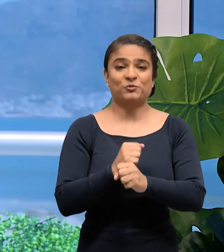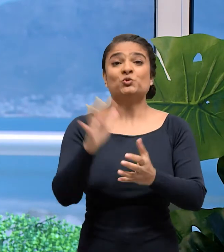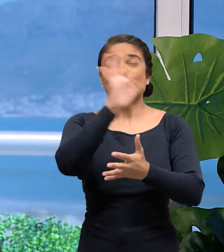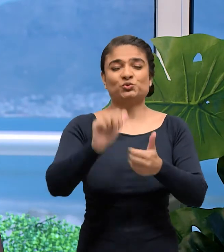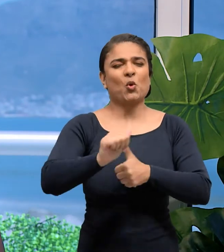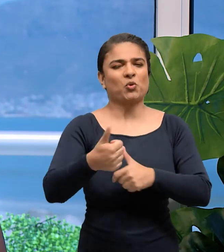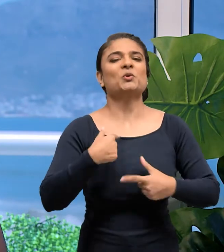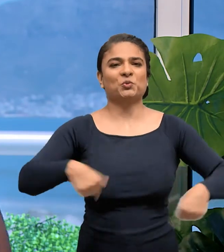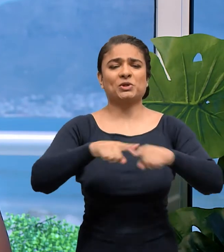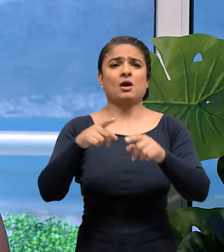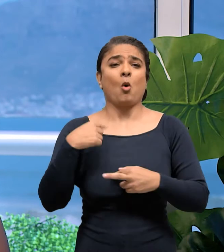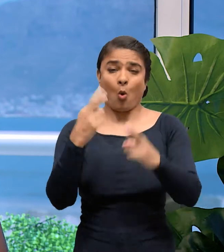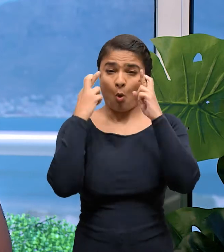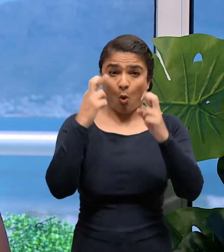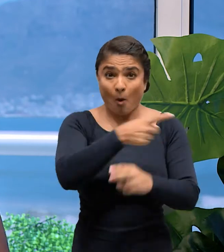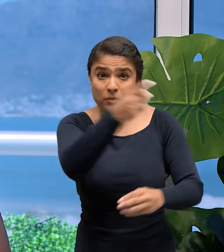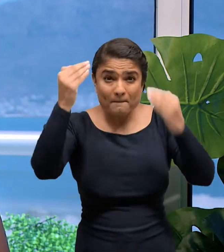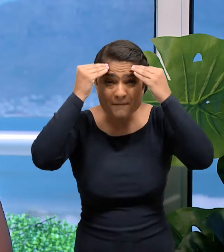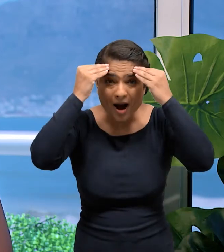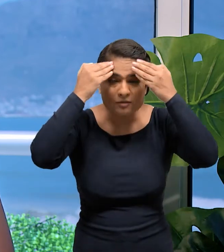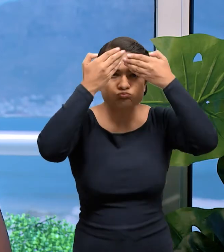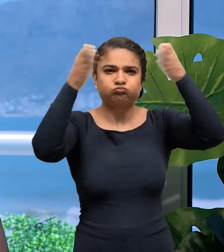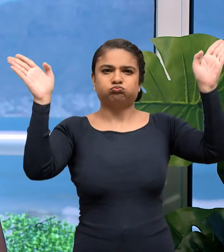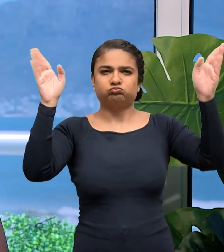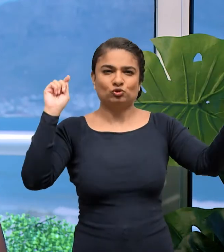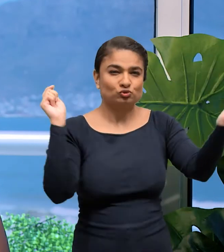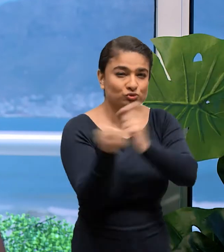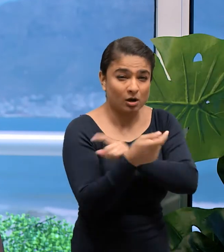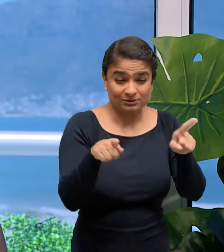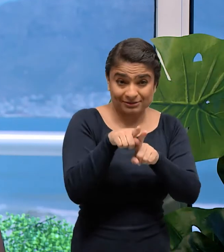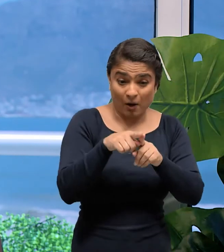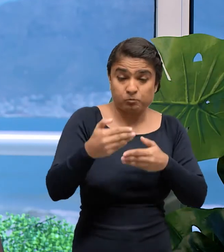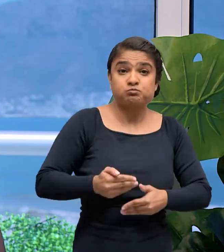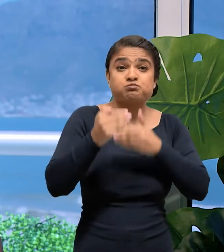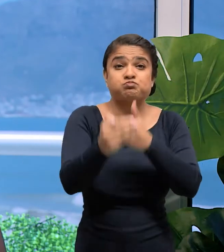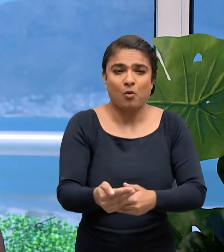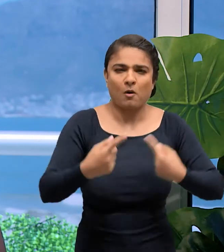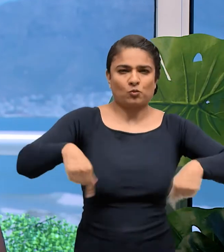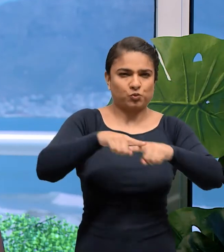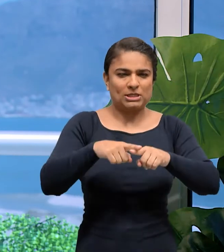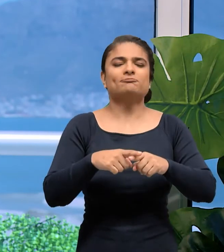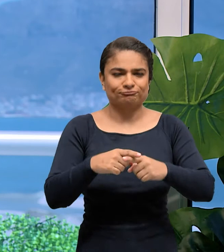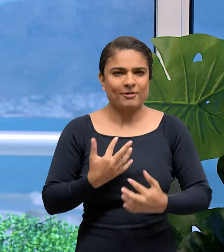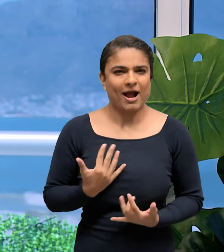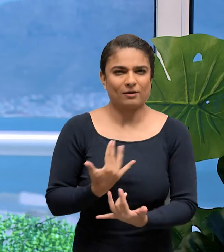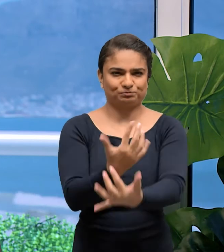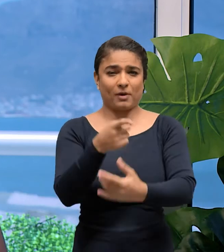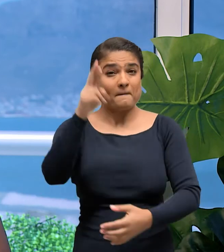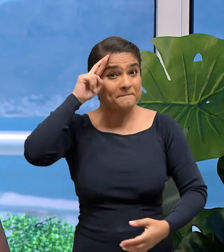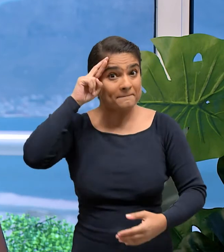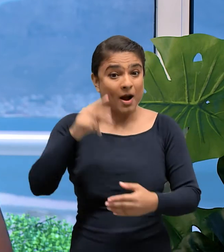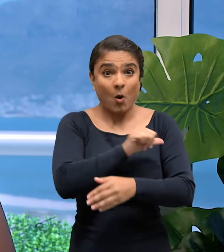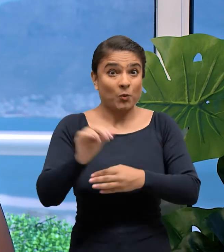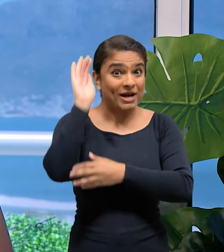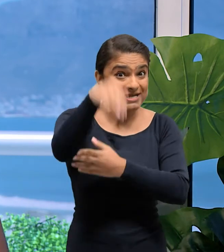Ek hoop dat ons julle denkwyse geprikkel het en dat hierdie episode julle weer eens geïnspireer het. Onthou, ons kry